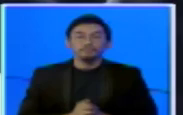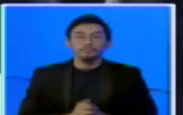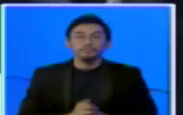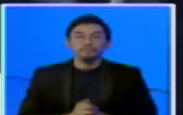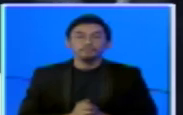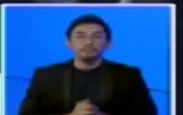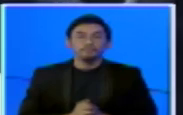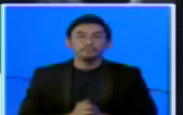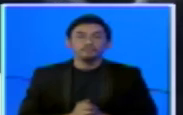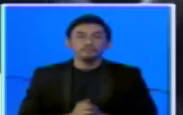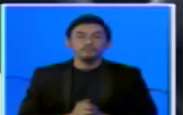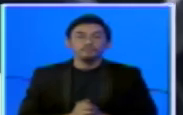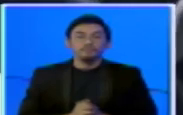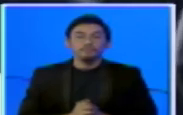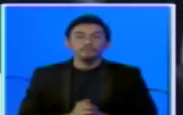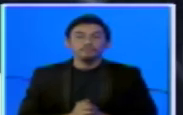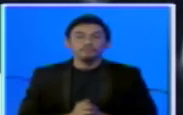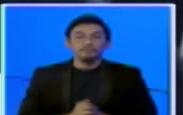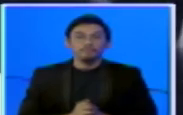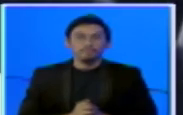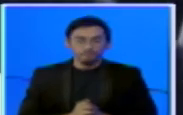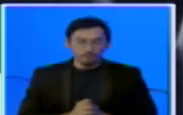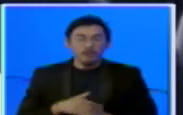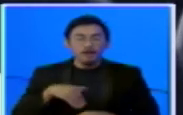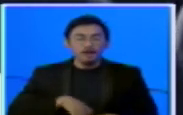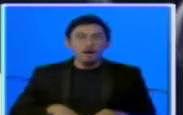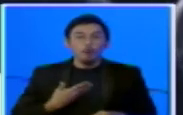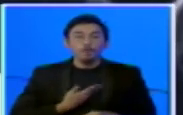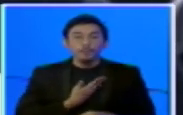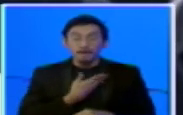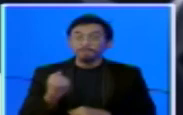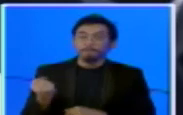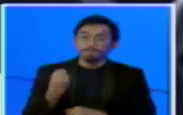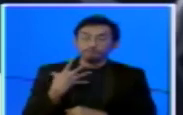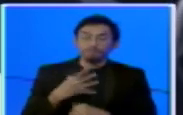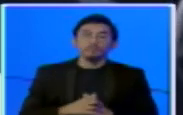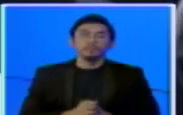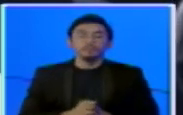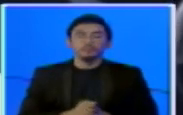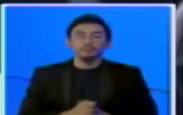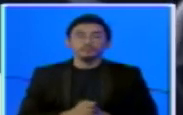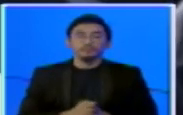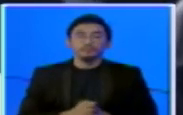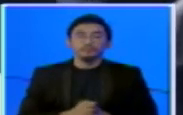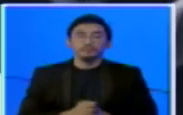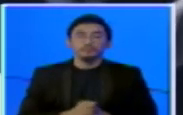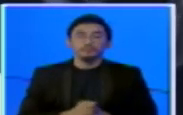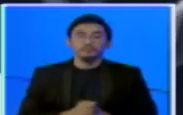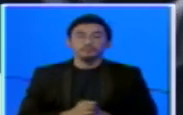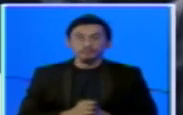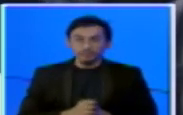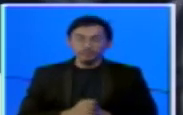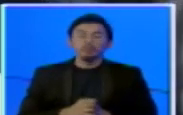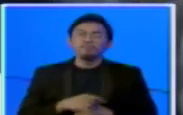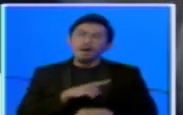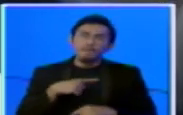mendapatkan keterangan bahwa yang bersangkutan dengan istrinya sedang ada masalah, jadi tidak berkomunikasi. Artinya ada cek-cek dulu